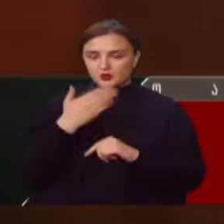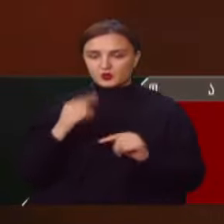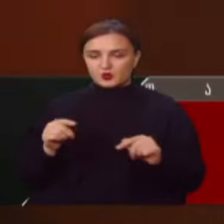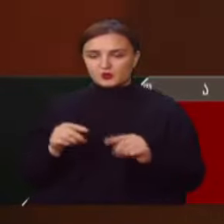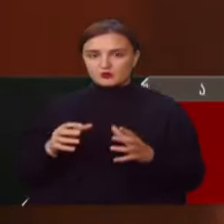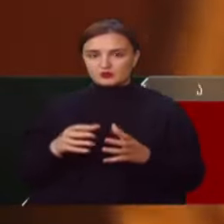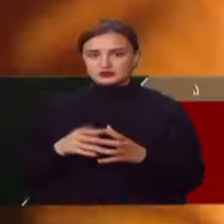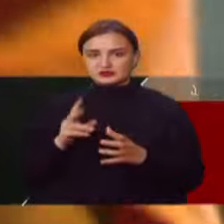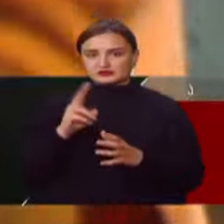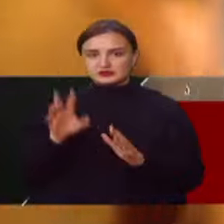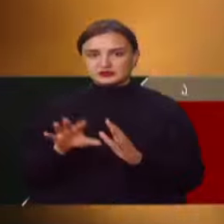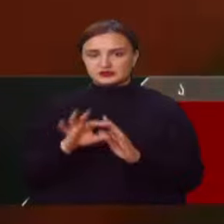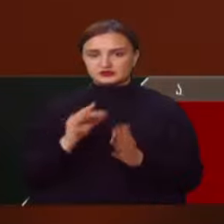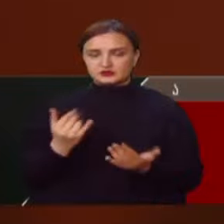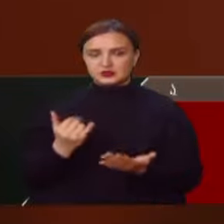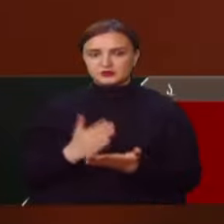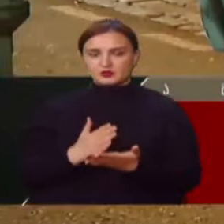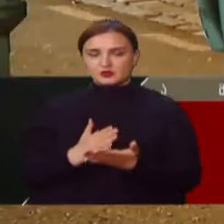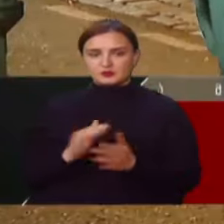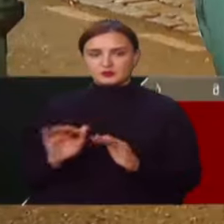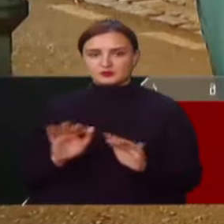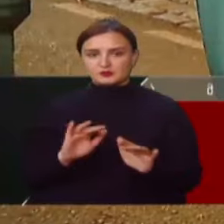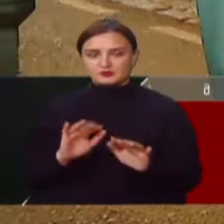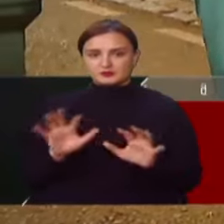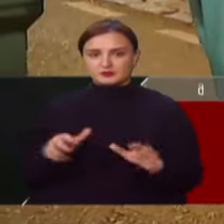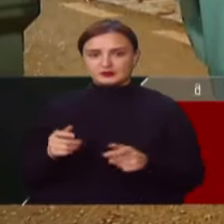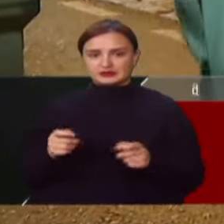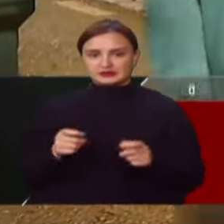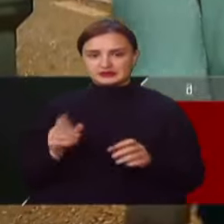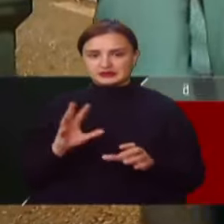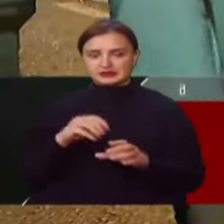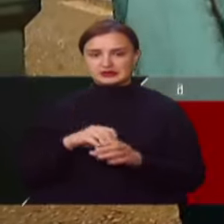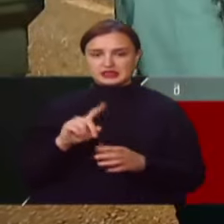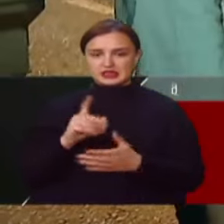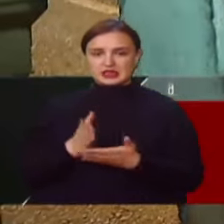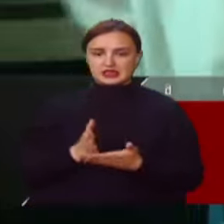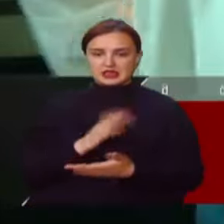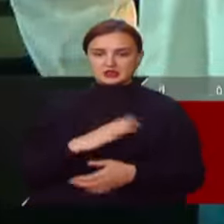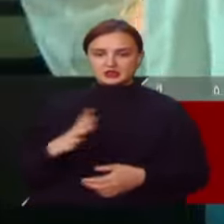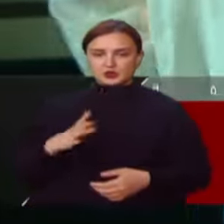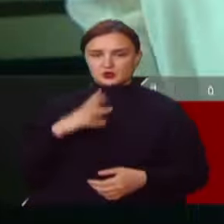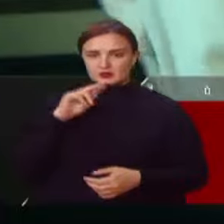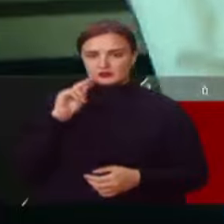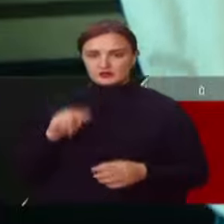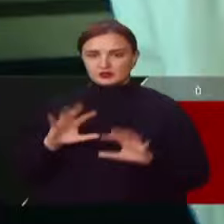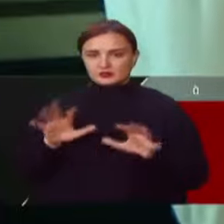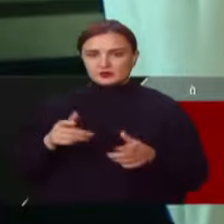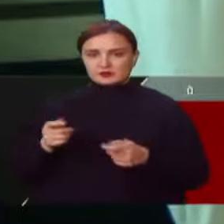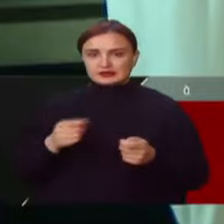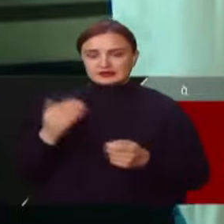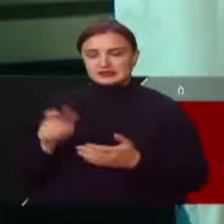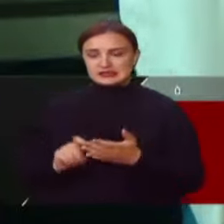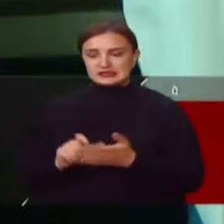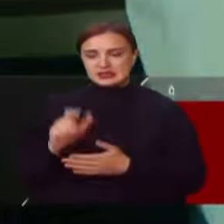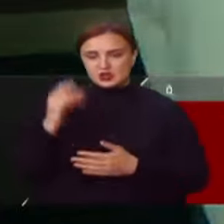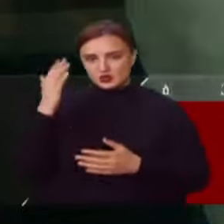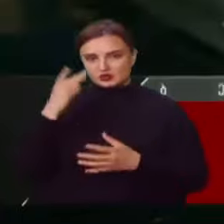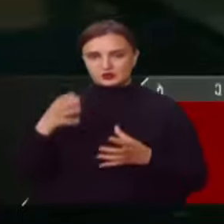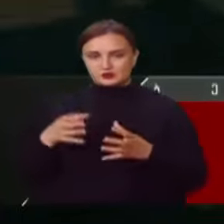ნაწილი აირჩევს მოქმედი პრეზიდენტის ქოლგის ქვეშ დაჯგუფებასა და რა ნაწილი ყოფილი მსჯავრდებული პრეზიდენტის გზას მართულ